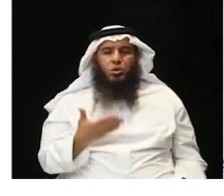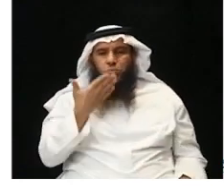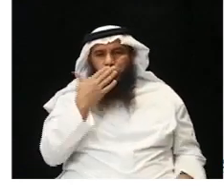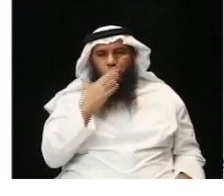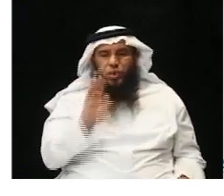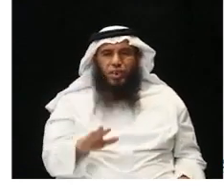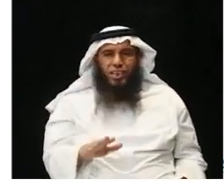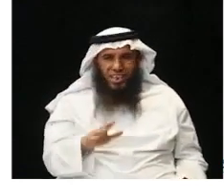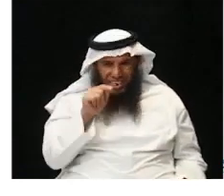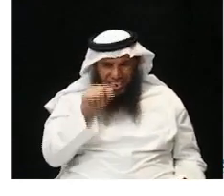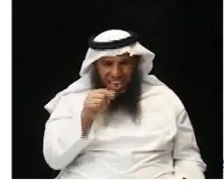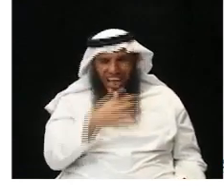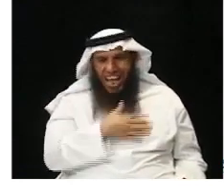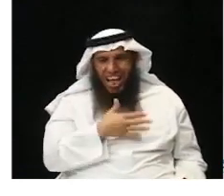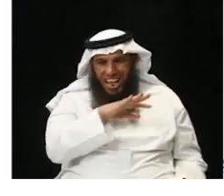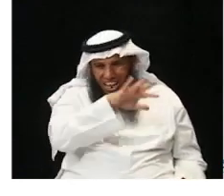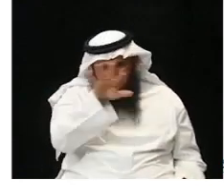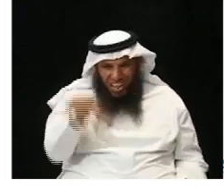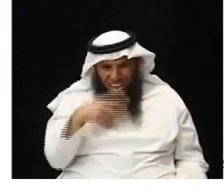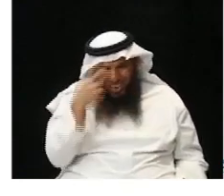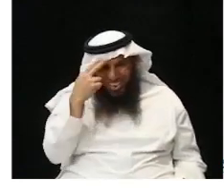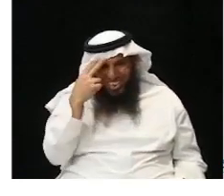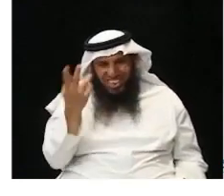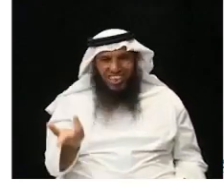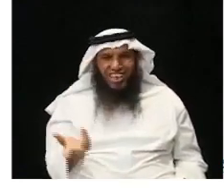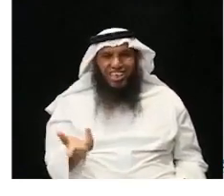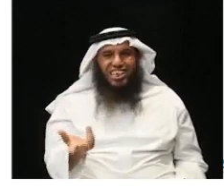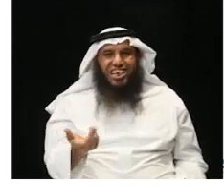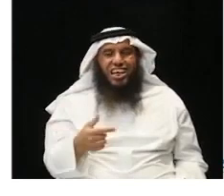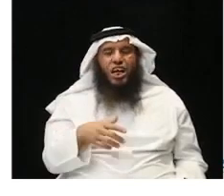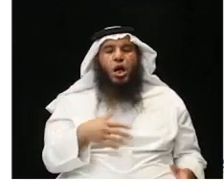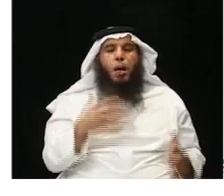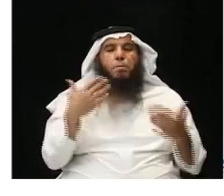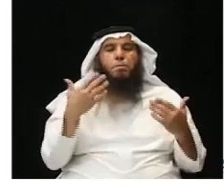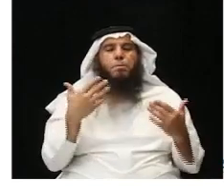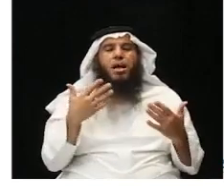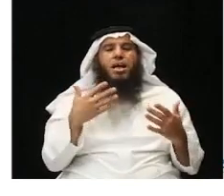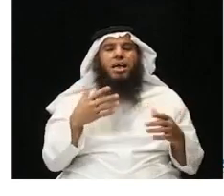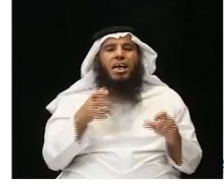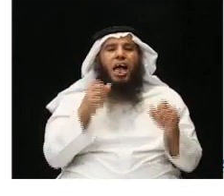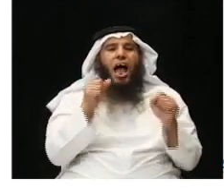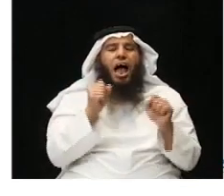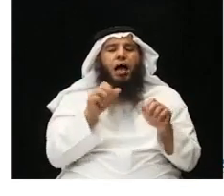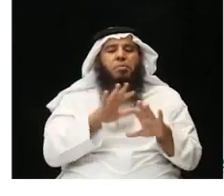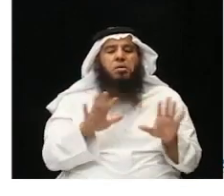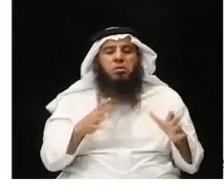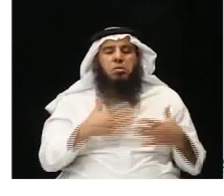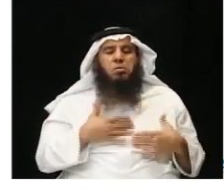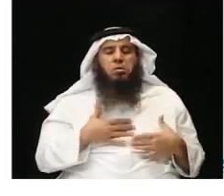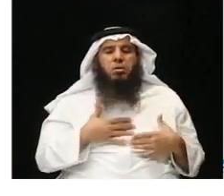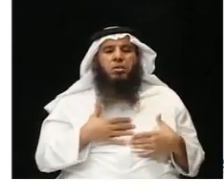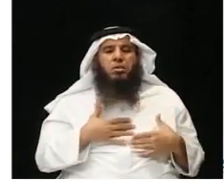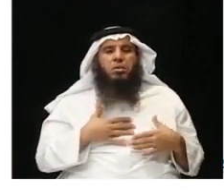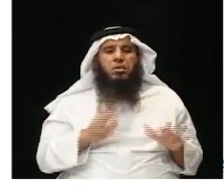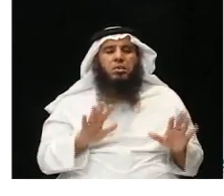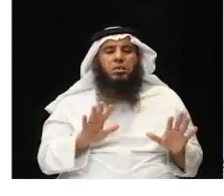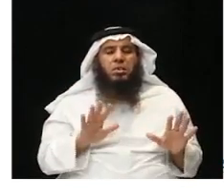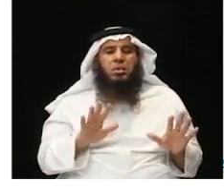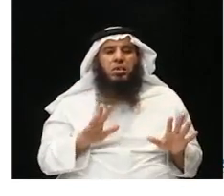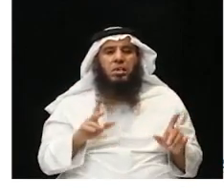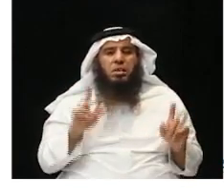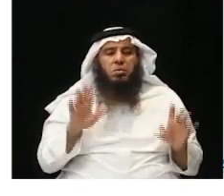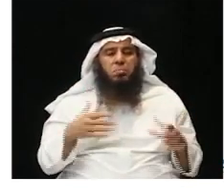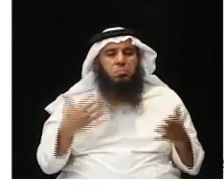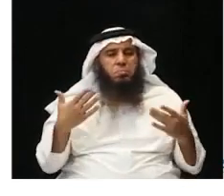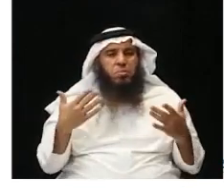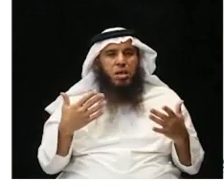سبحانه ومنته على خلقه أن جعل هذا الحرم آمنا مطمئنا، لا يدخل الإنسان سواء كان في مكة أو المدينة